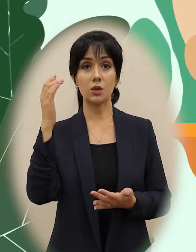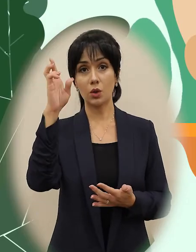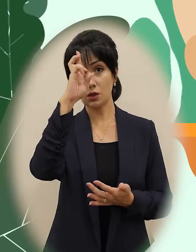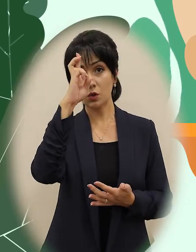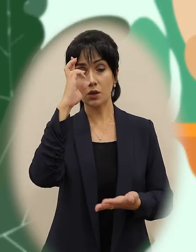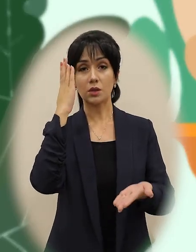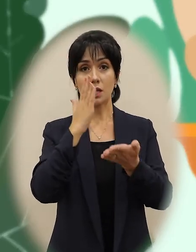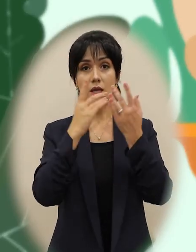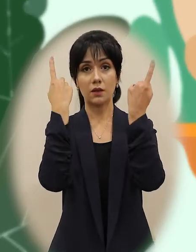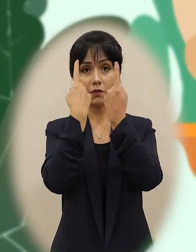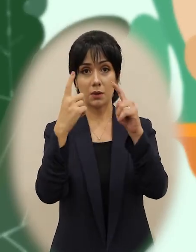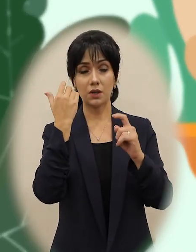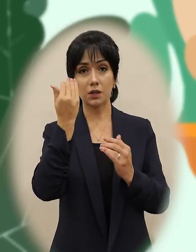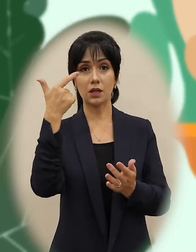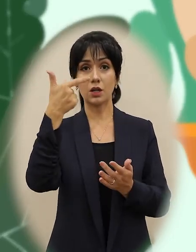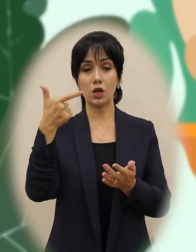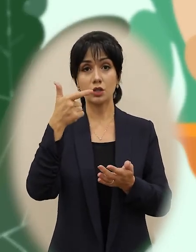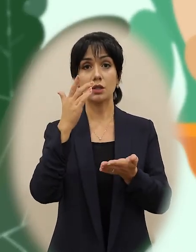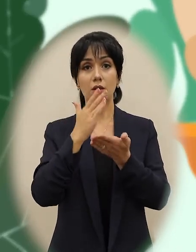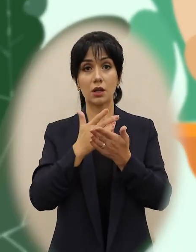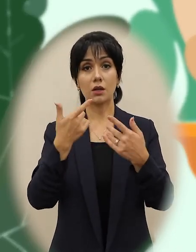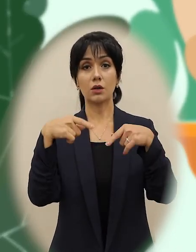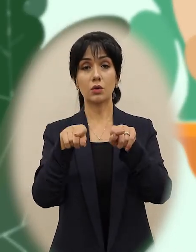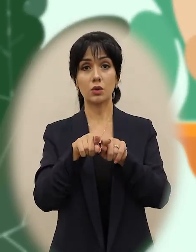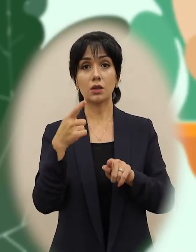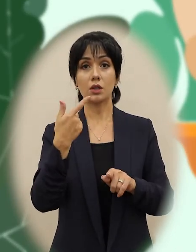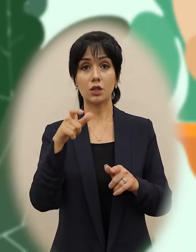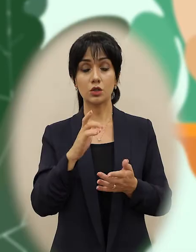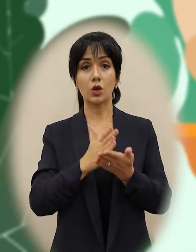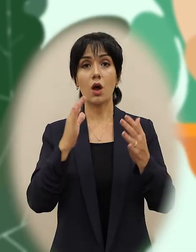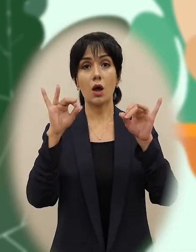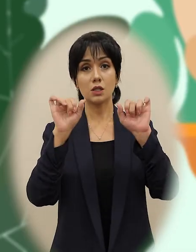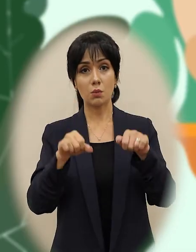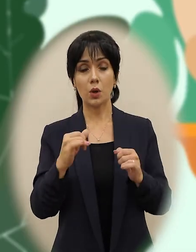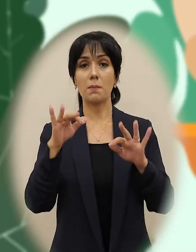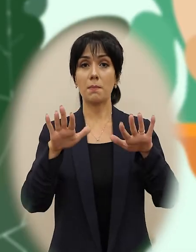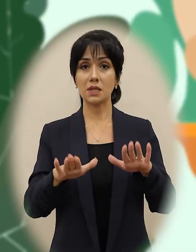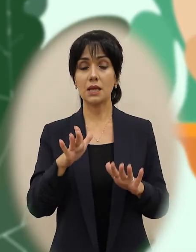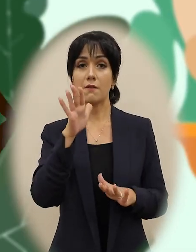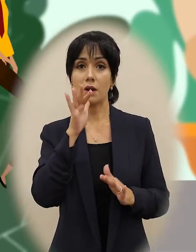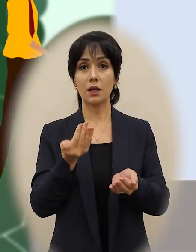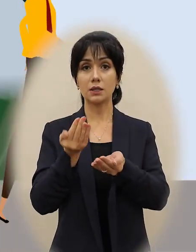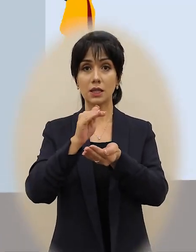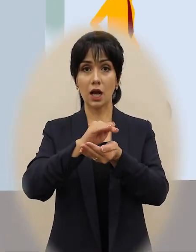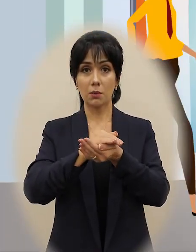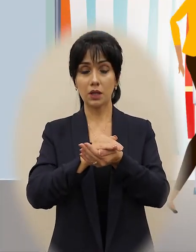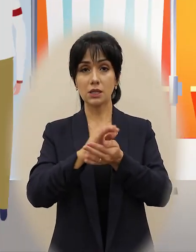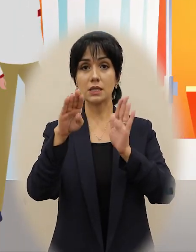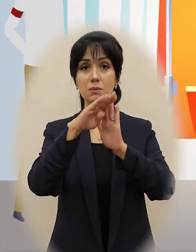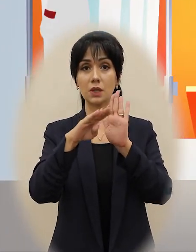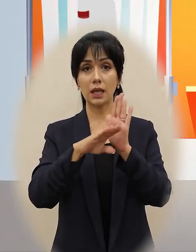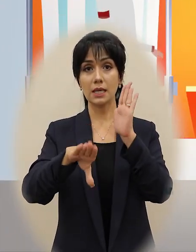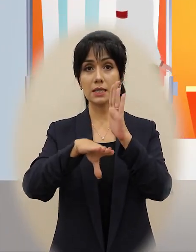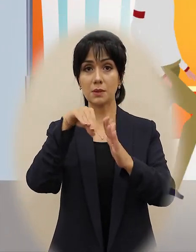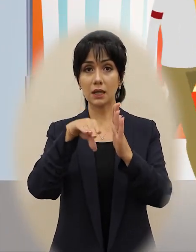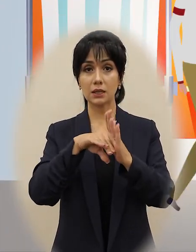государствах информируют граждан находящихся в иностранных государствах о способе месте и времени ознакомления со списками